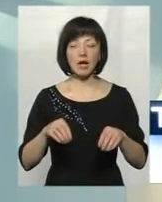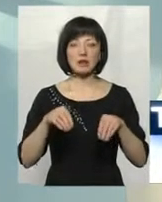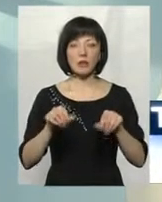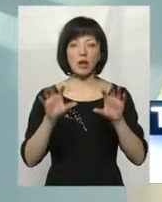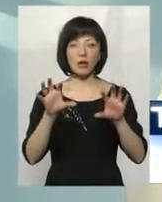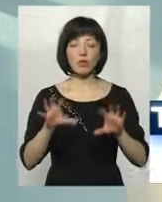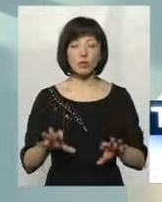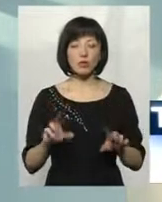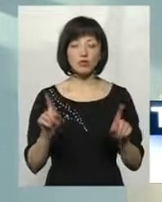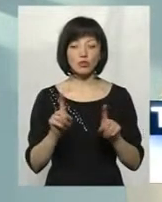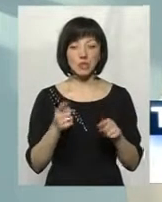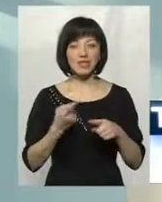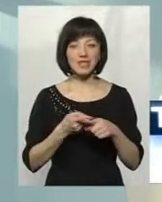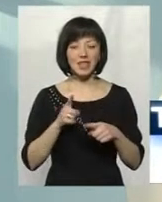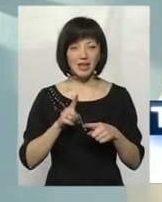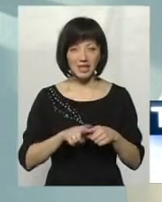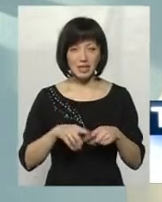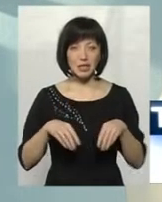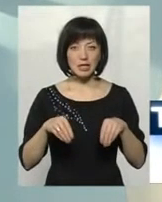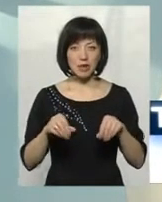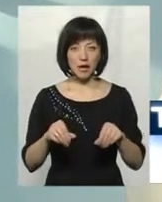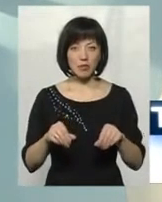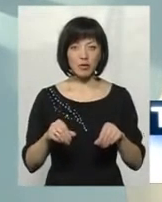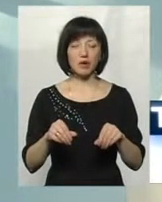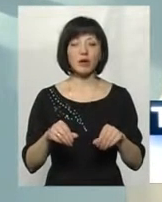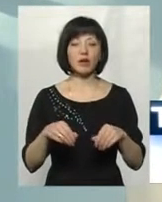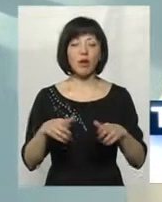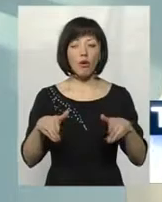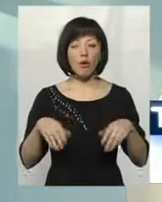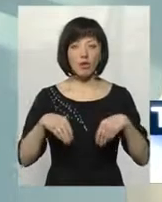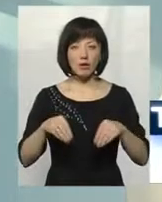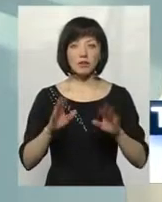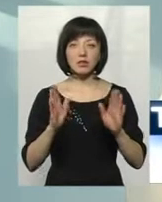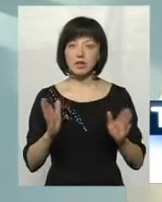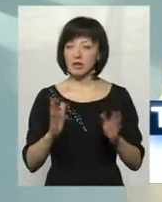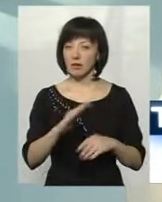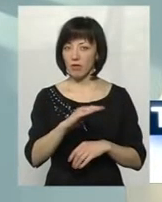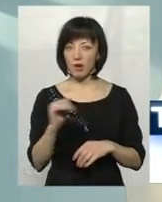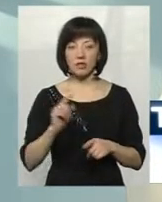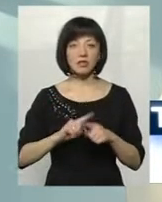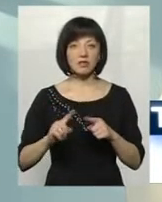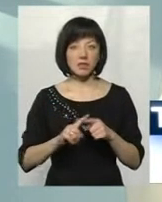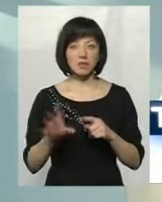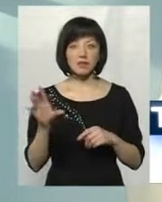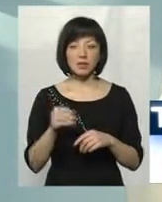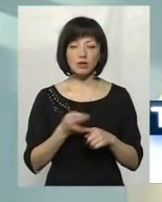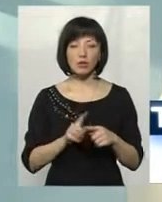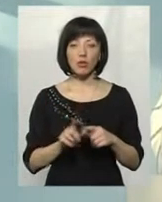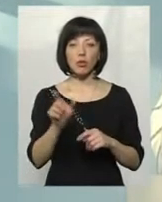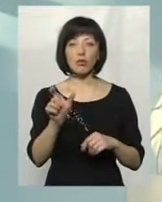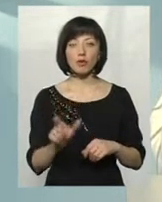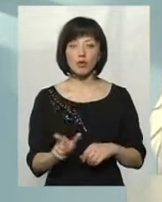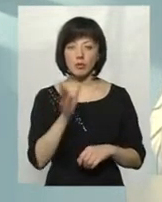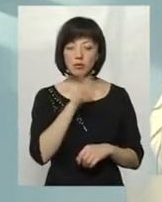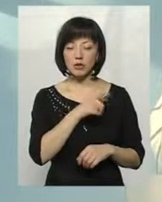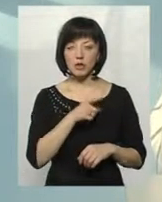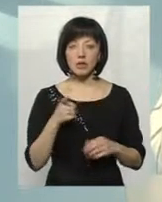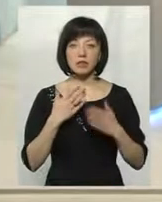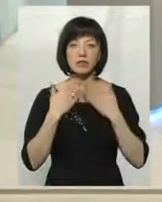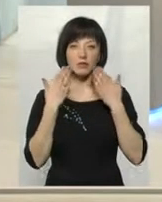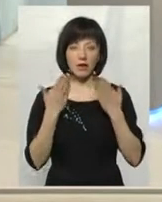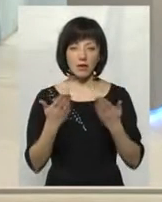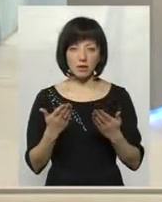передбачає, що земельні ділянки для городництва надаються виключно в оренду. Скоріш за все, цьому громадянину під час його